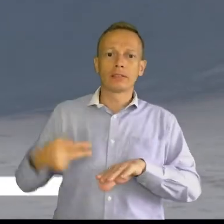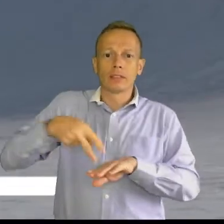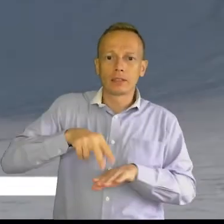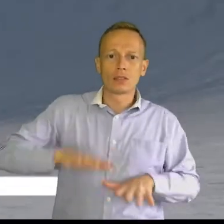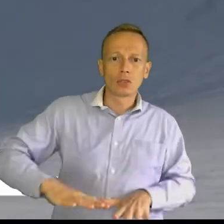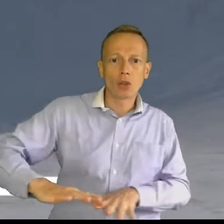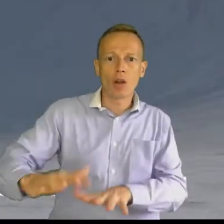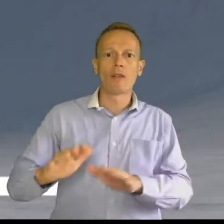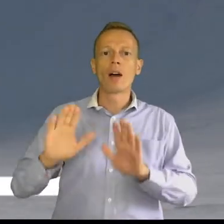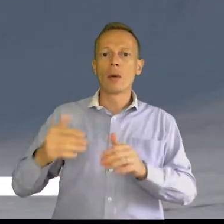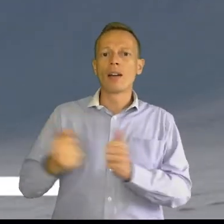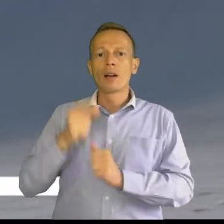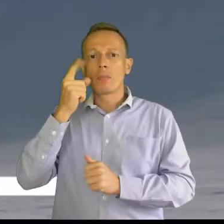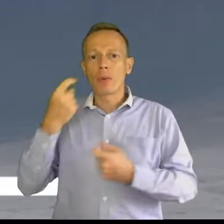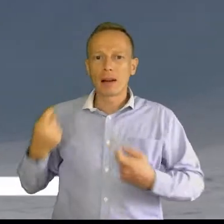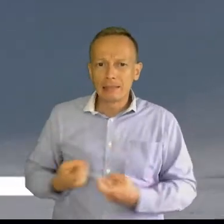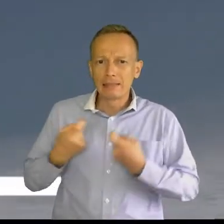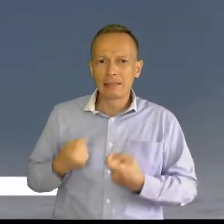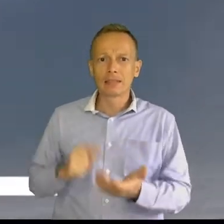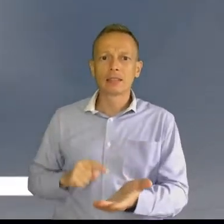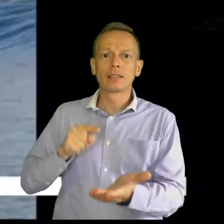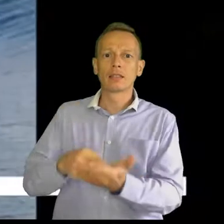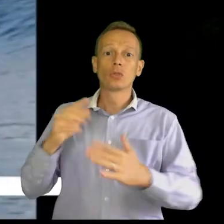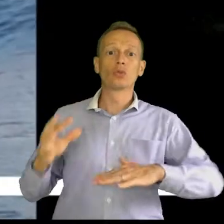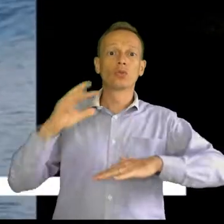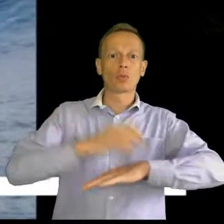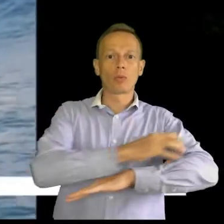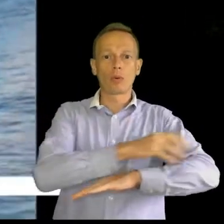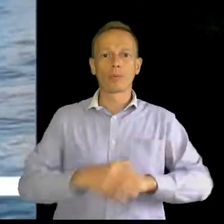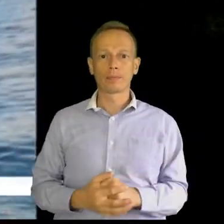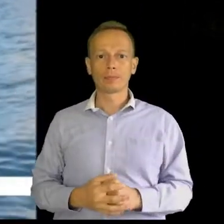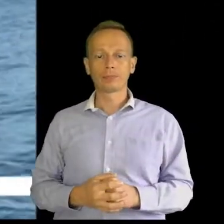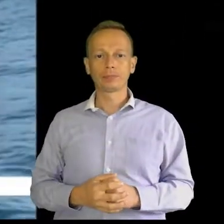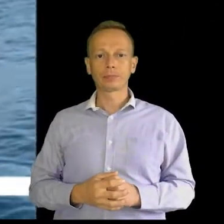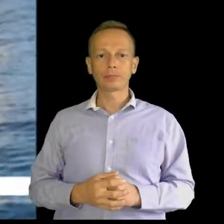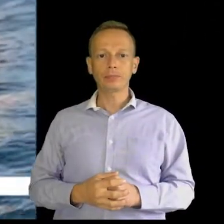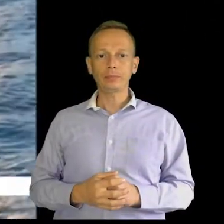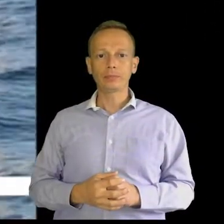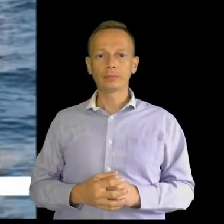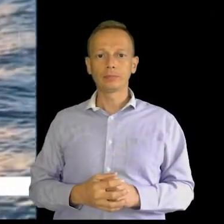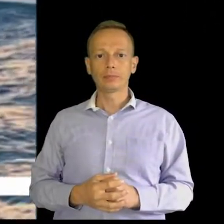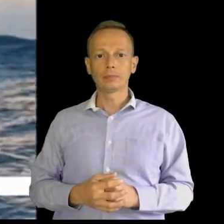s'est mis debout et est passé au surf. Il a continué d'apprendre avec son père sur le spot de Teahupo'o.